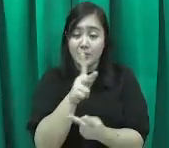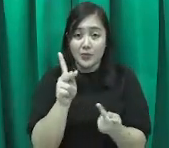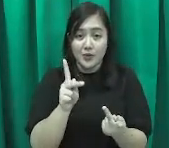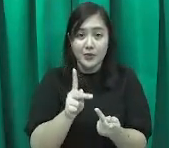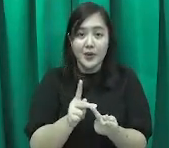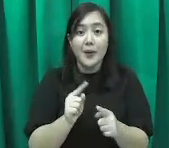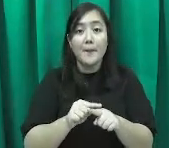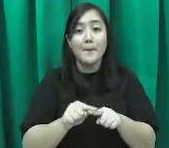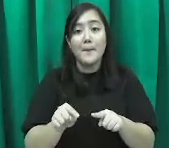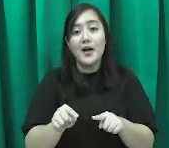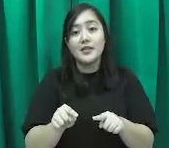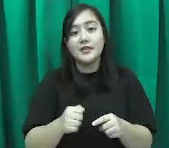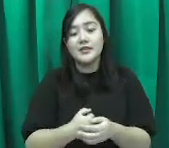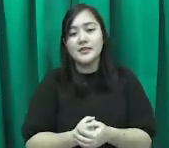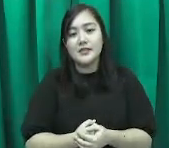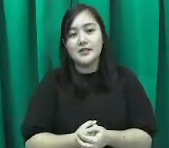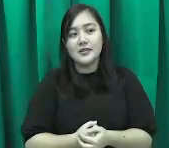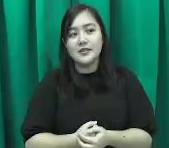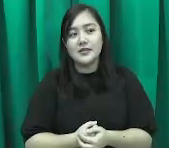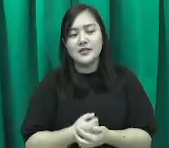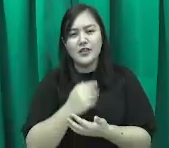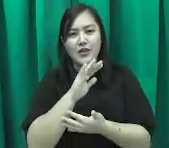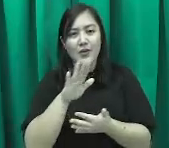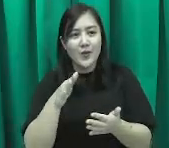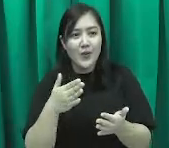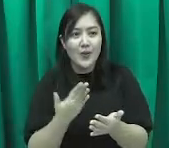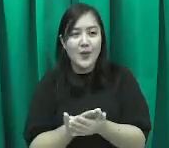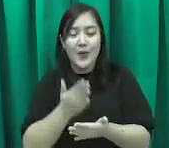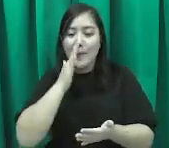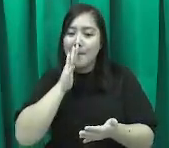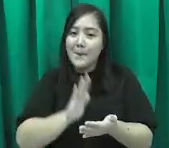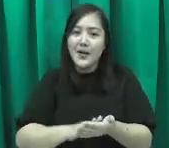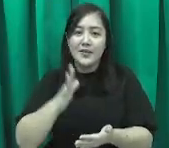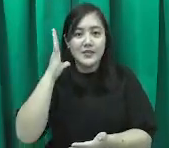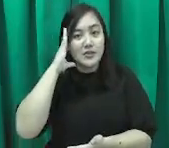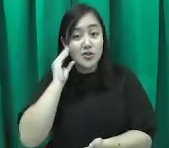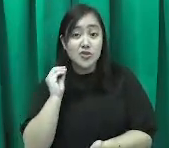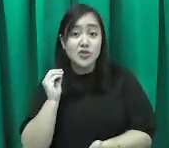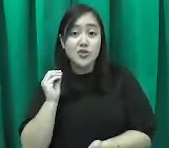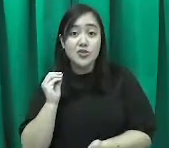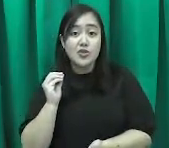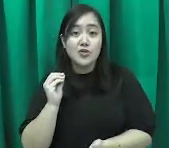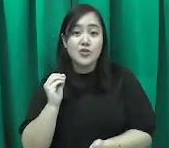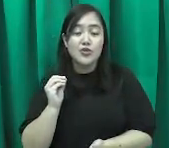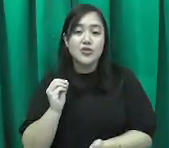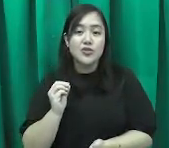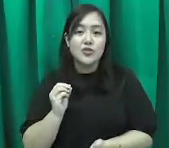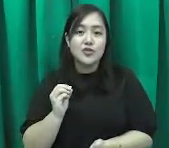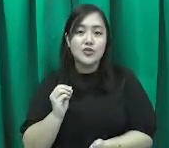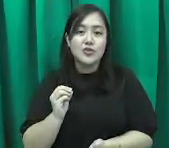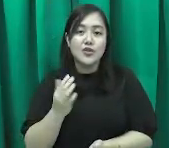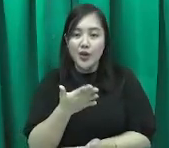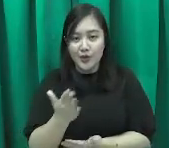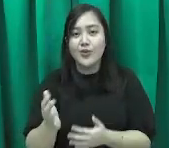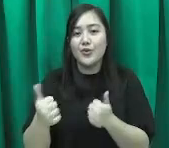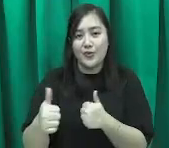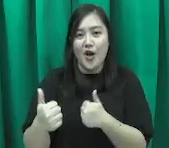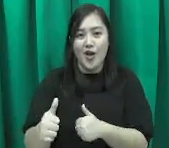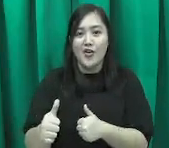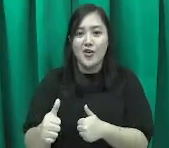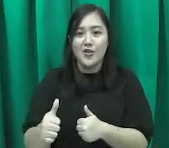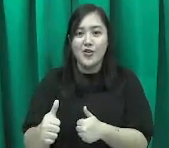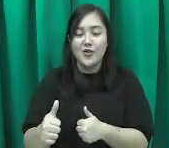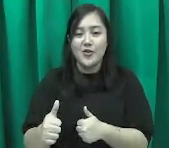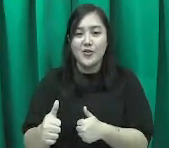hindi, lahat ng mga hindi kanais-nais na dinaanan namin at yung mga mabuting dinaanan namin ay sundin nyo. Sapagkat